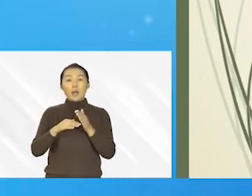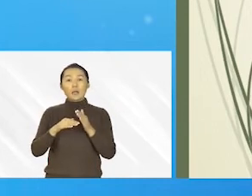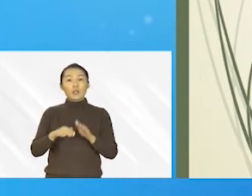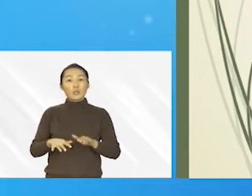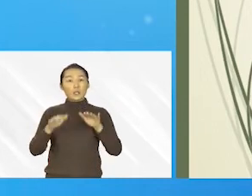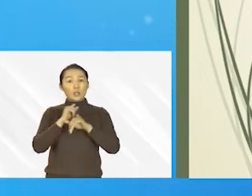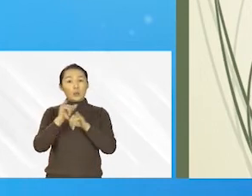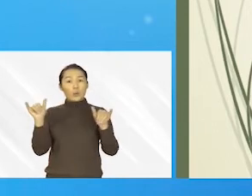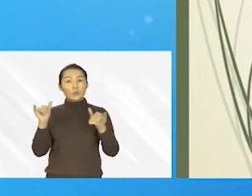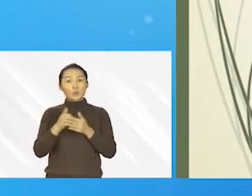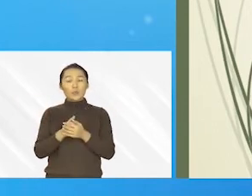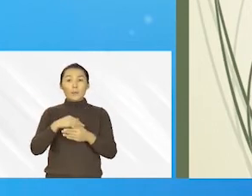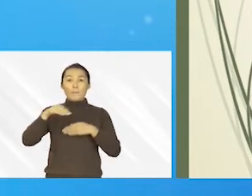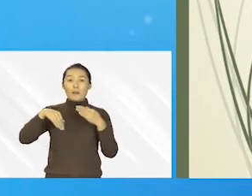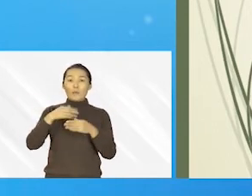молодых особей.